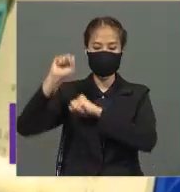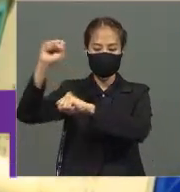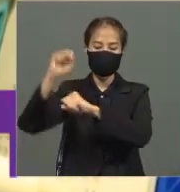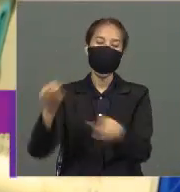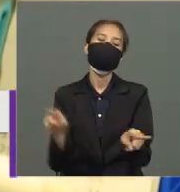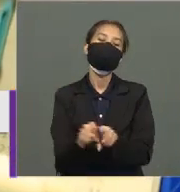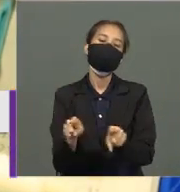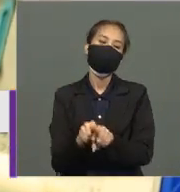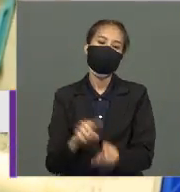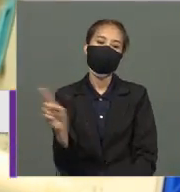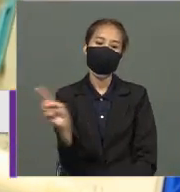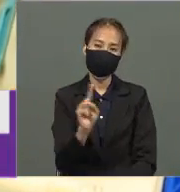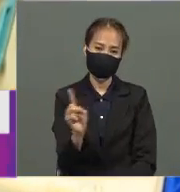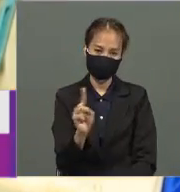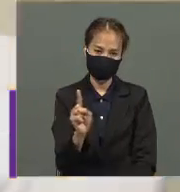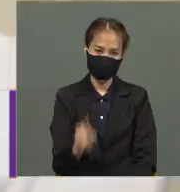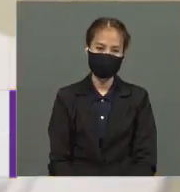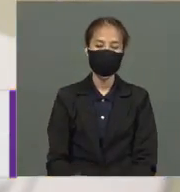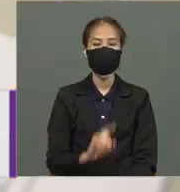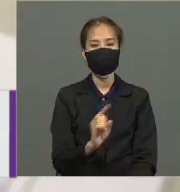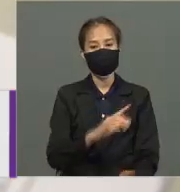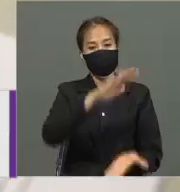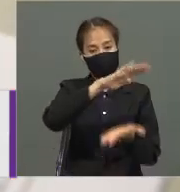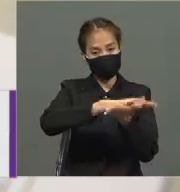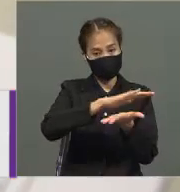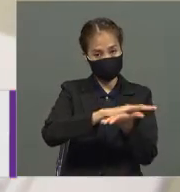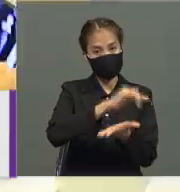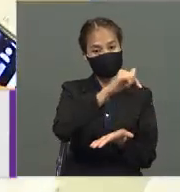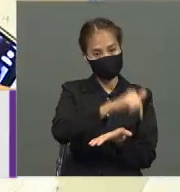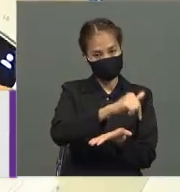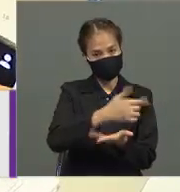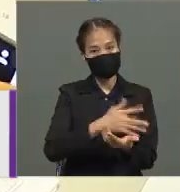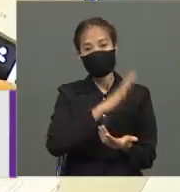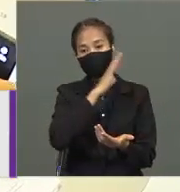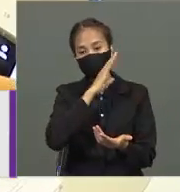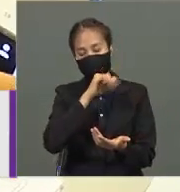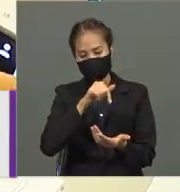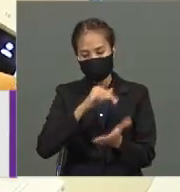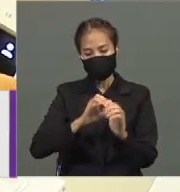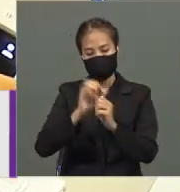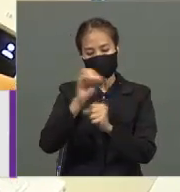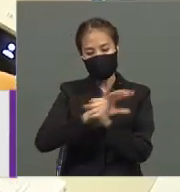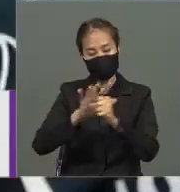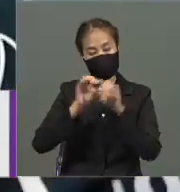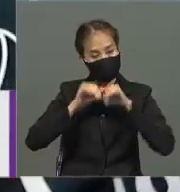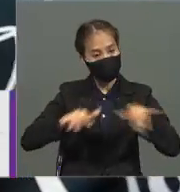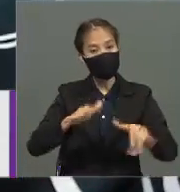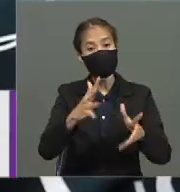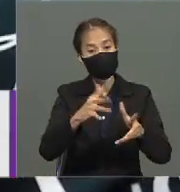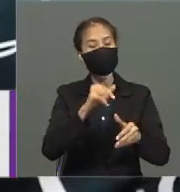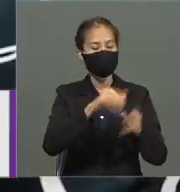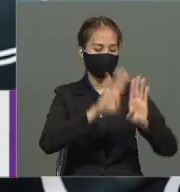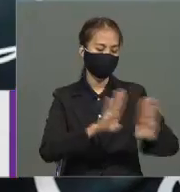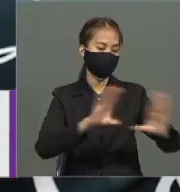เดียวกันนะคะบอกว่าให้โรงเรียนที่ไม่ได้อยู่ในพื้นที่แพร่ระบาดเนี่ยสามารถที่จะเปิดอ่อนใสได้แต่ให้เคร่ง